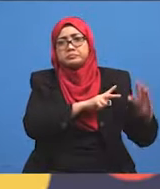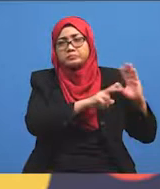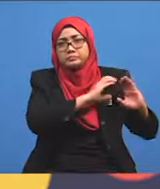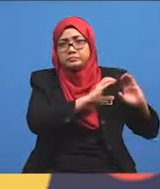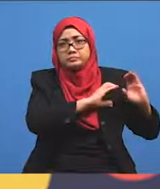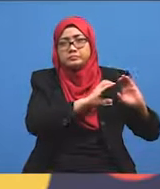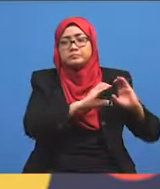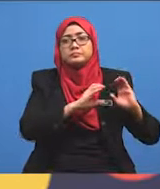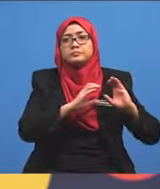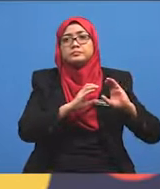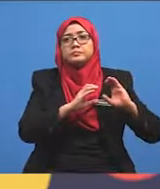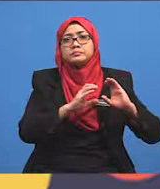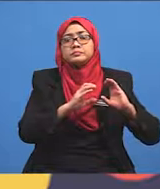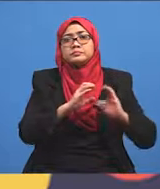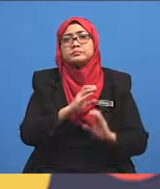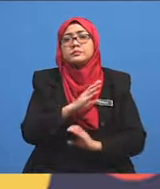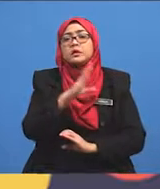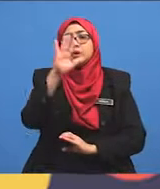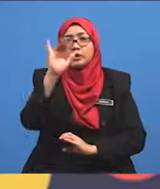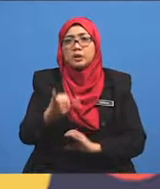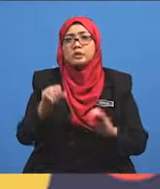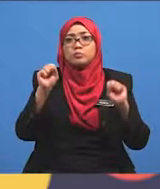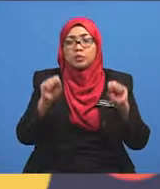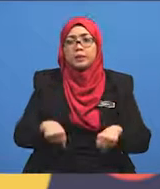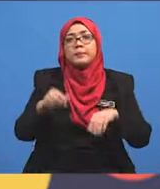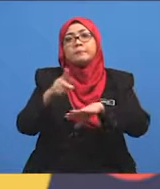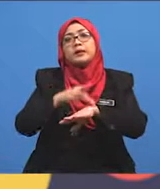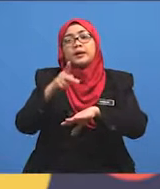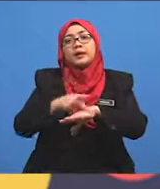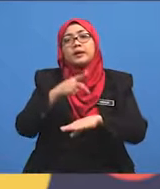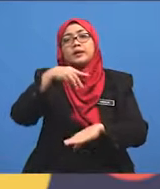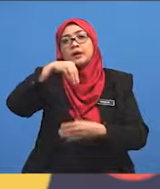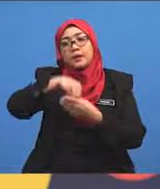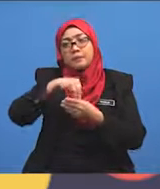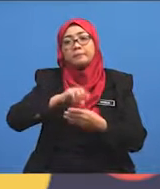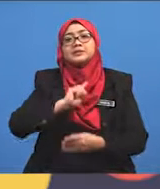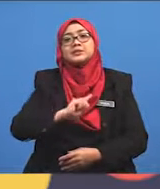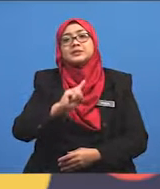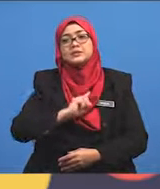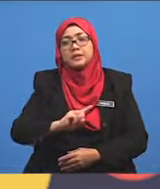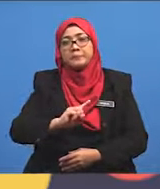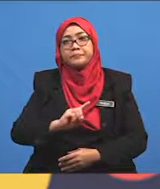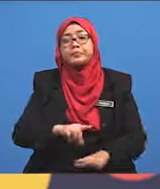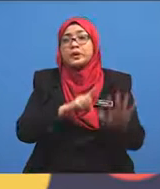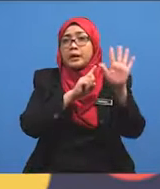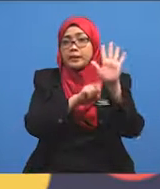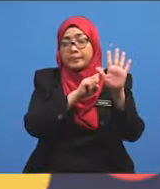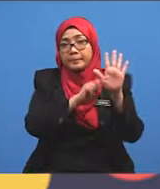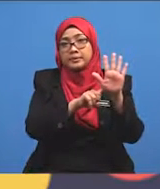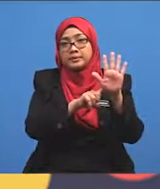dan perhiasan yang diharuskan oleh Islam. Dan seterusnya, objektif yang terakhir, iaitu objektif yang